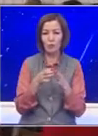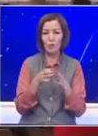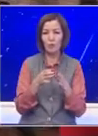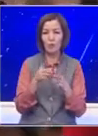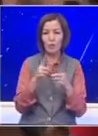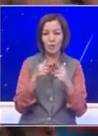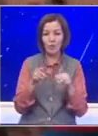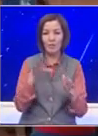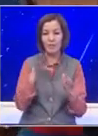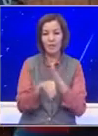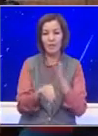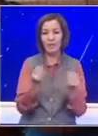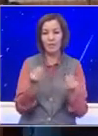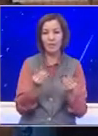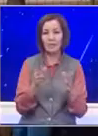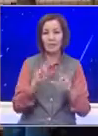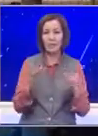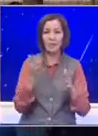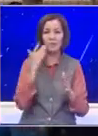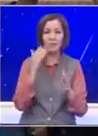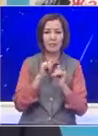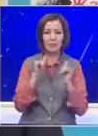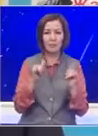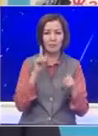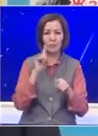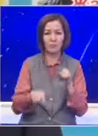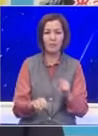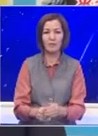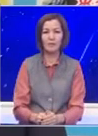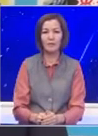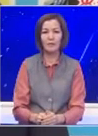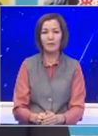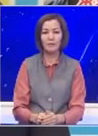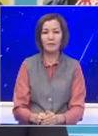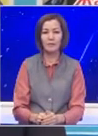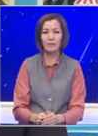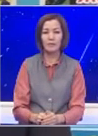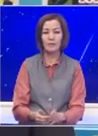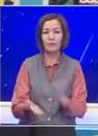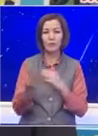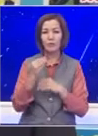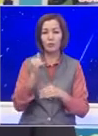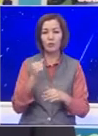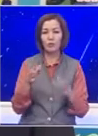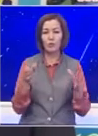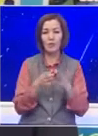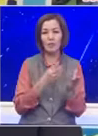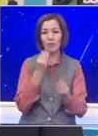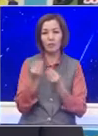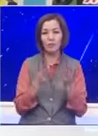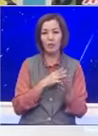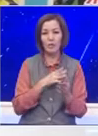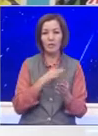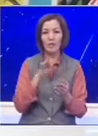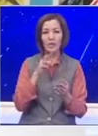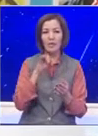алынған. Қазір де волейбол қалыс қалып көрген жоқ дейді сарапшылар. Медиваев Ерлан деген бұрын Жетісу командасында ойнаған, Идрисов